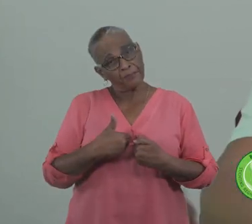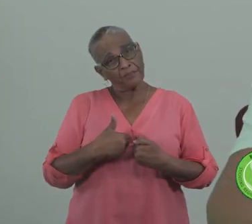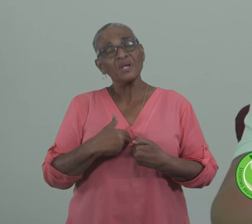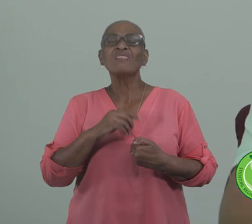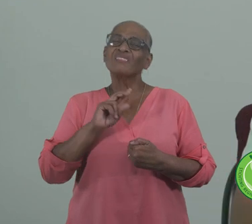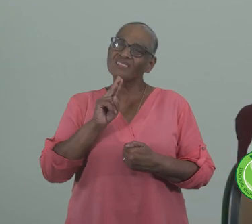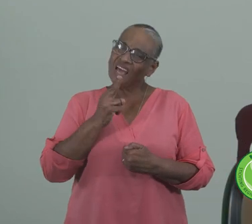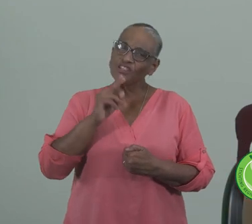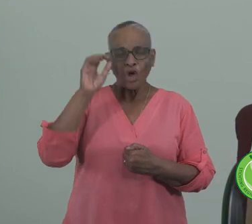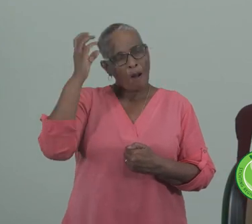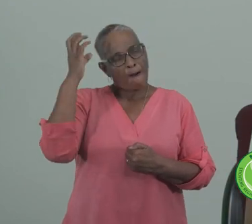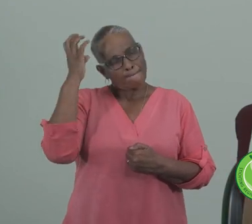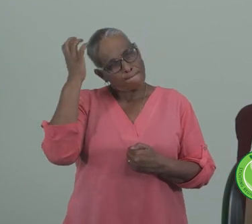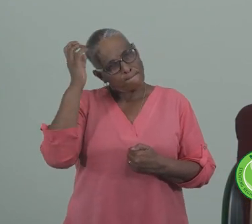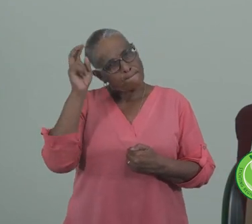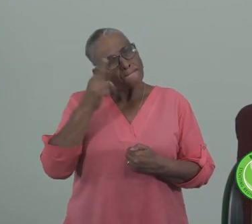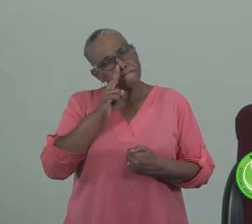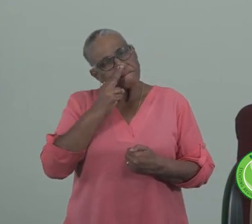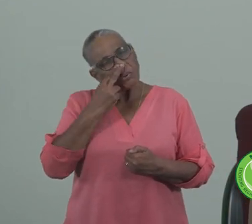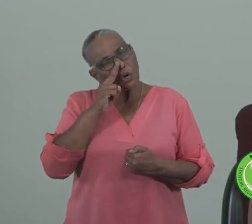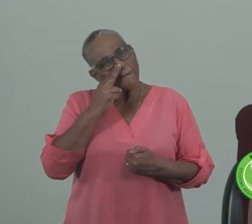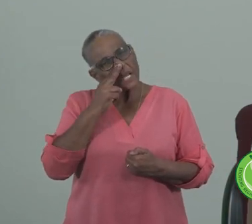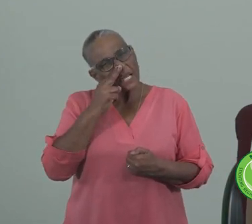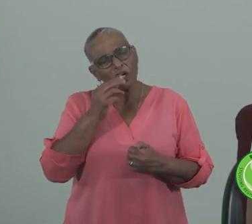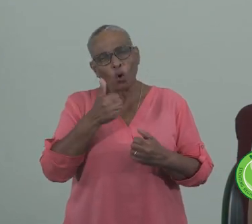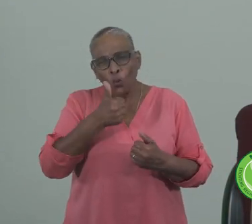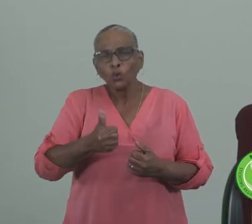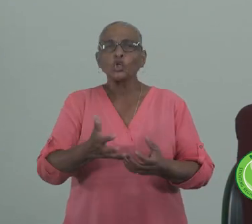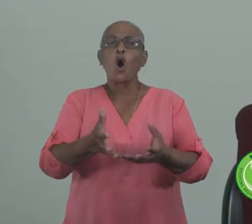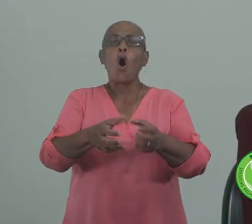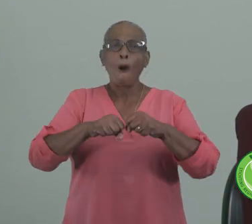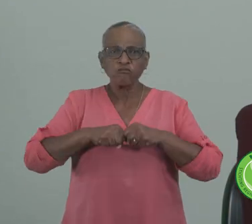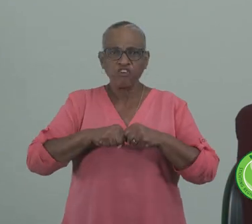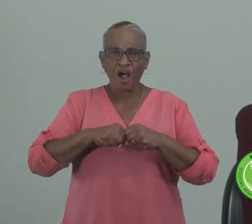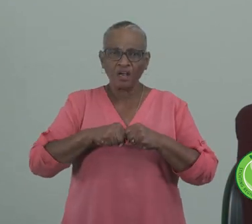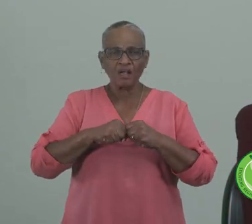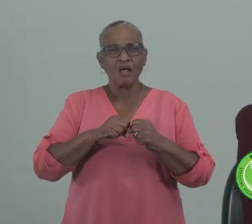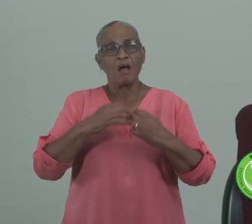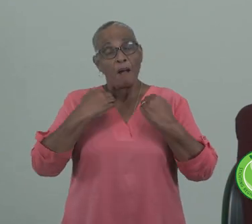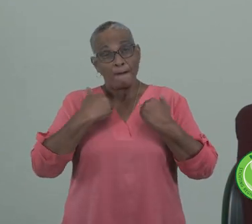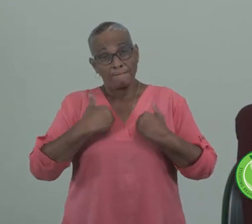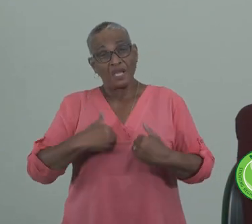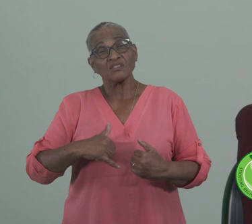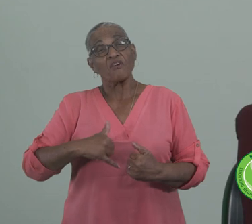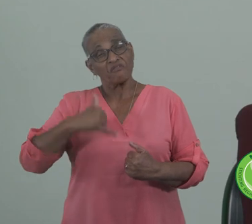natuurlijk een heleboel dingen die we kunnen proberen om het op te vangen. Maar veel mensen